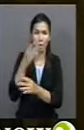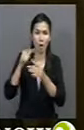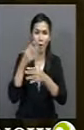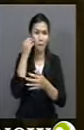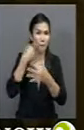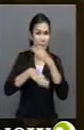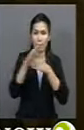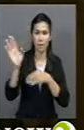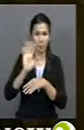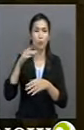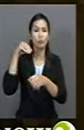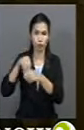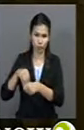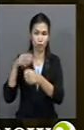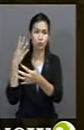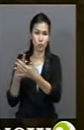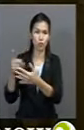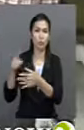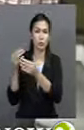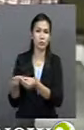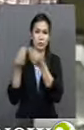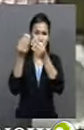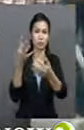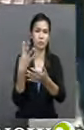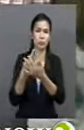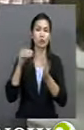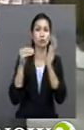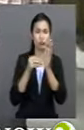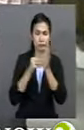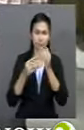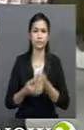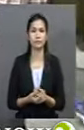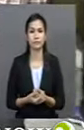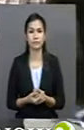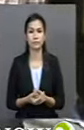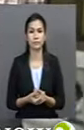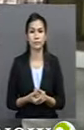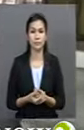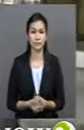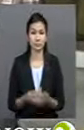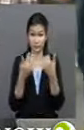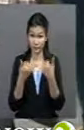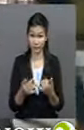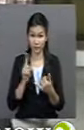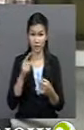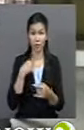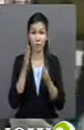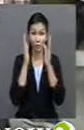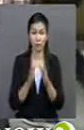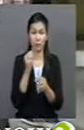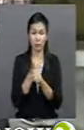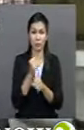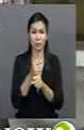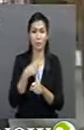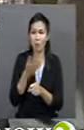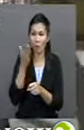ที่ก็ต้องคุมตัวผู้ต้องหาทั้งหมดส่งเรือนจำพิเศษกรุงเทพทันทีครับ ครับนอกจากประเด็นเรื่องพนักงานยื่นคัดค้